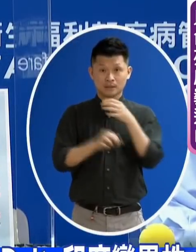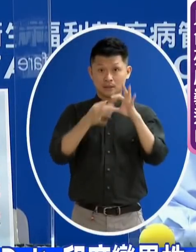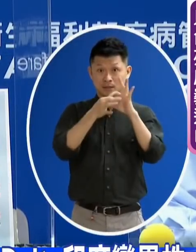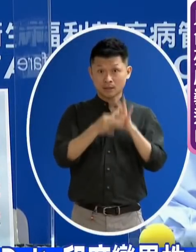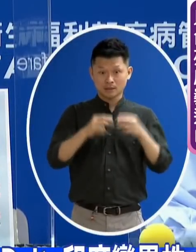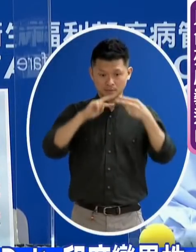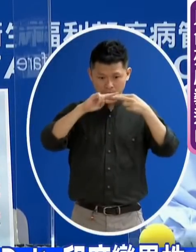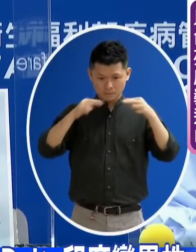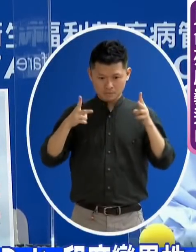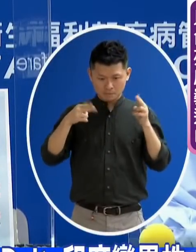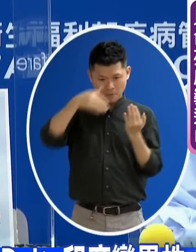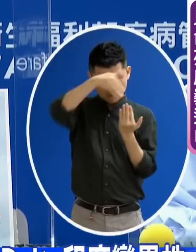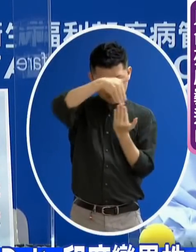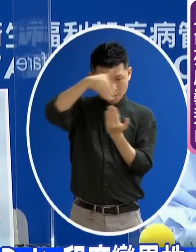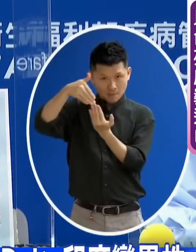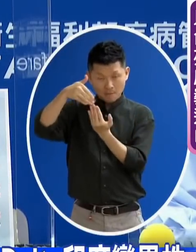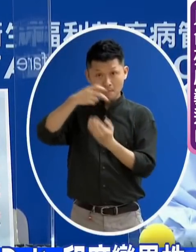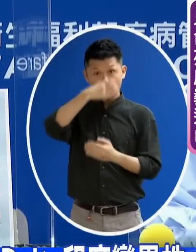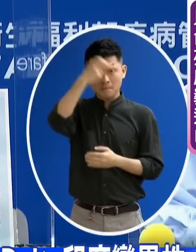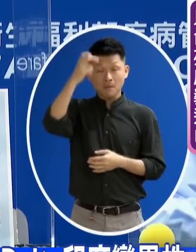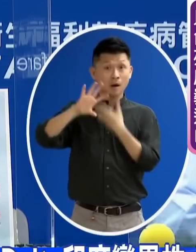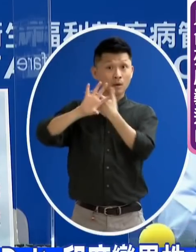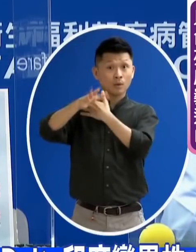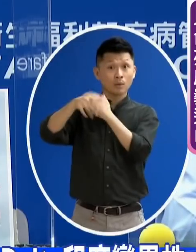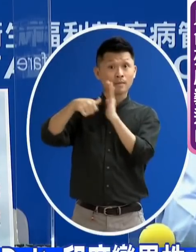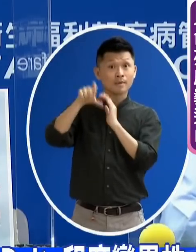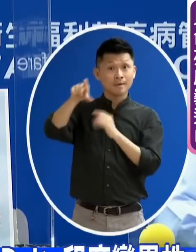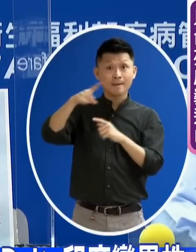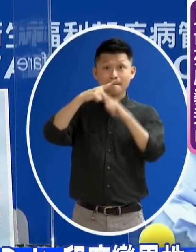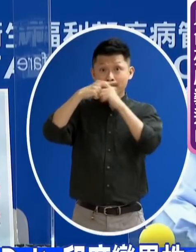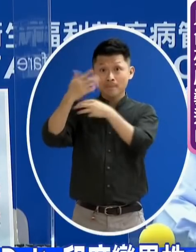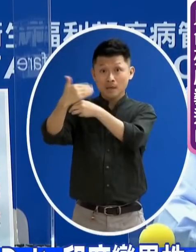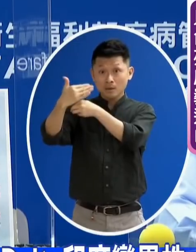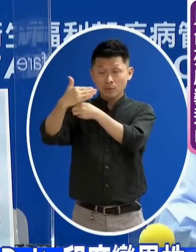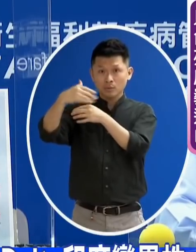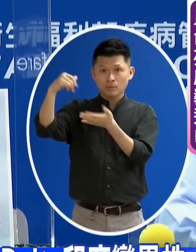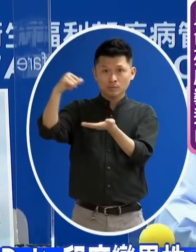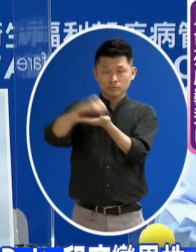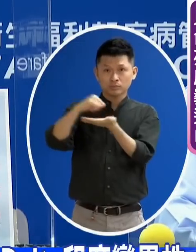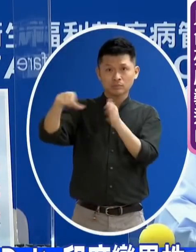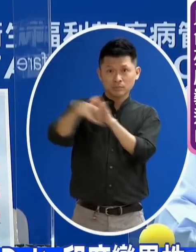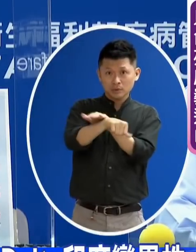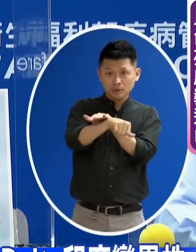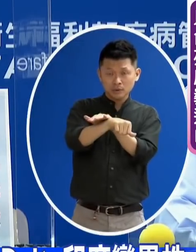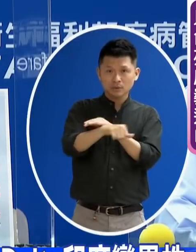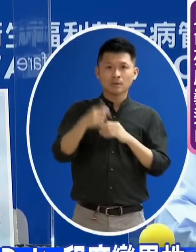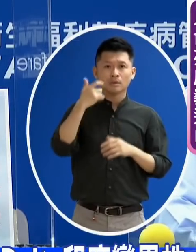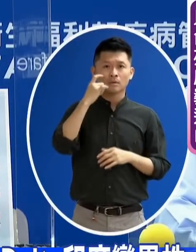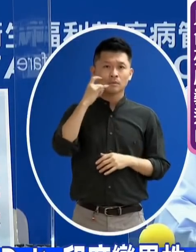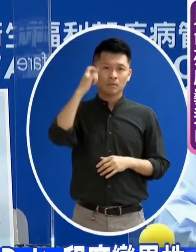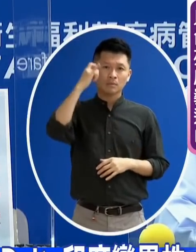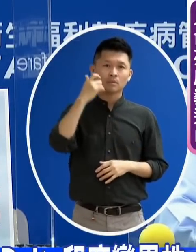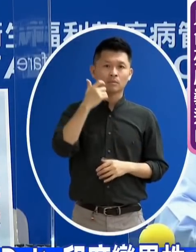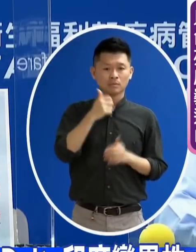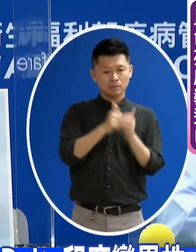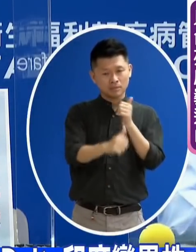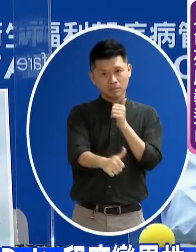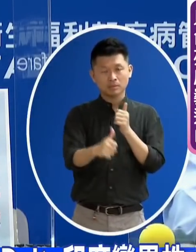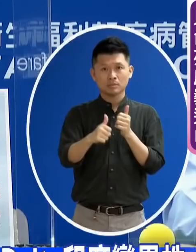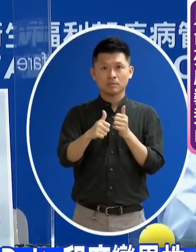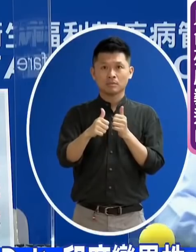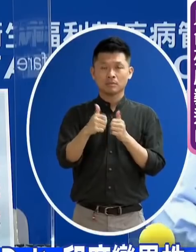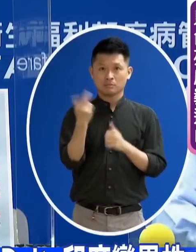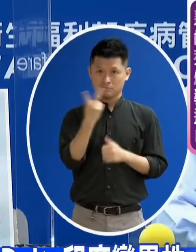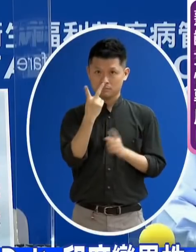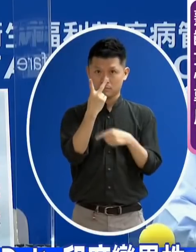好，从秘鲁入境的哈，有祖孙两人。好，那基因的定序是 Delta 的病毒，